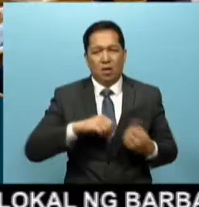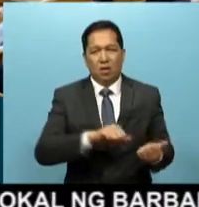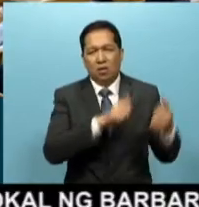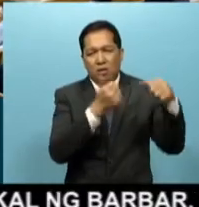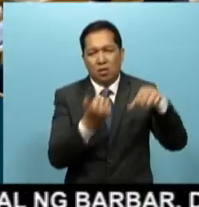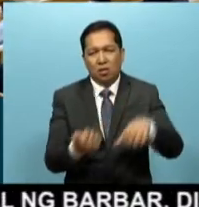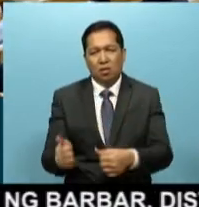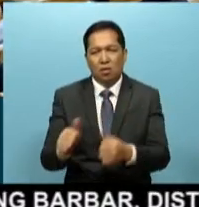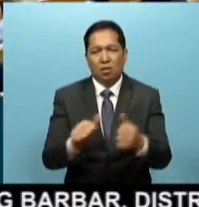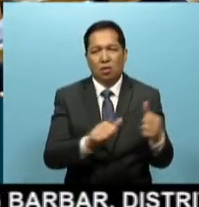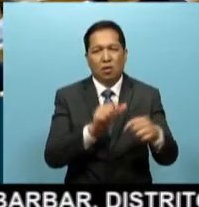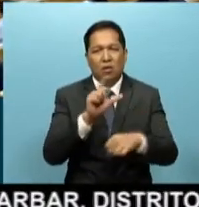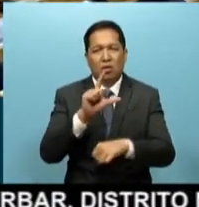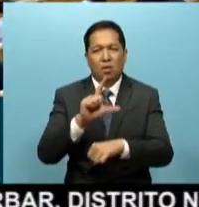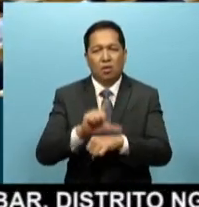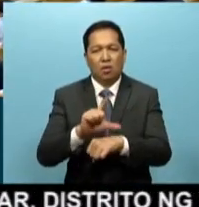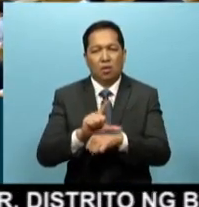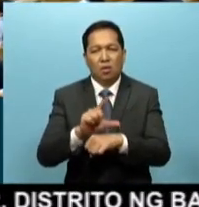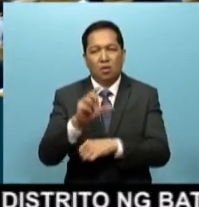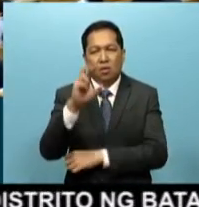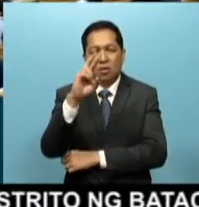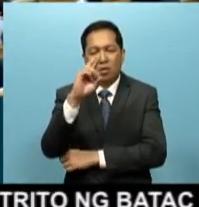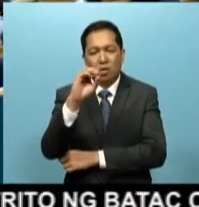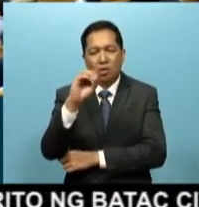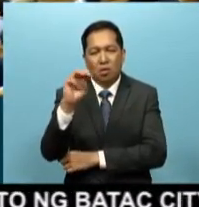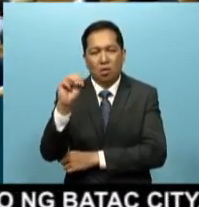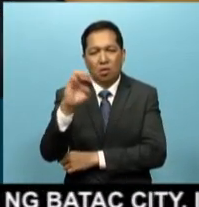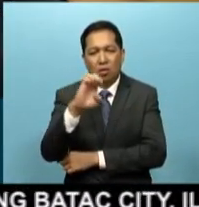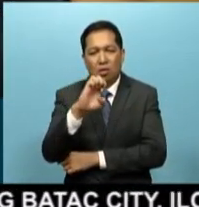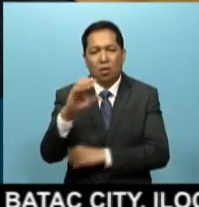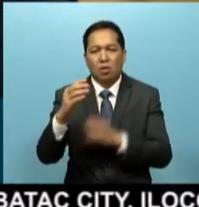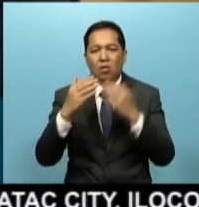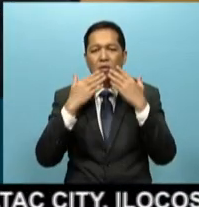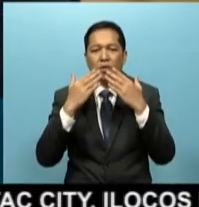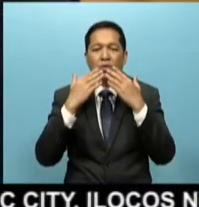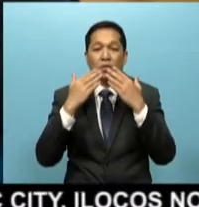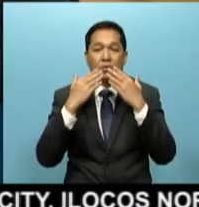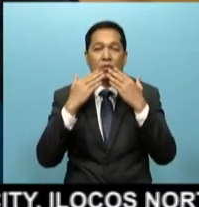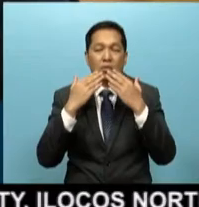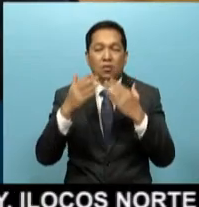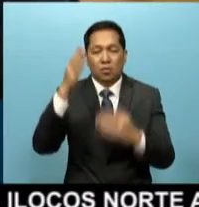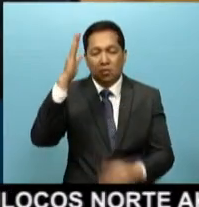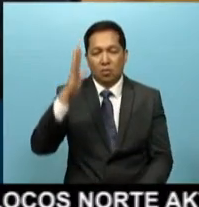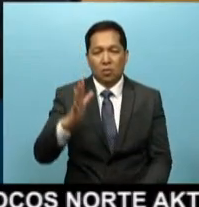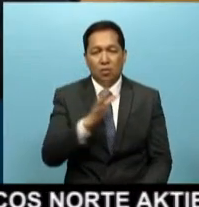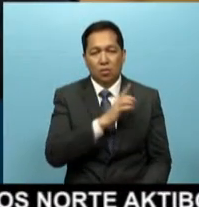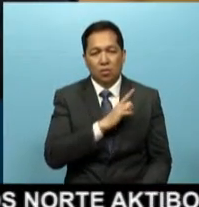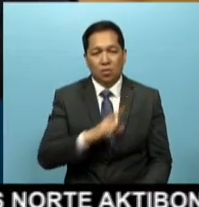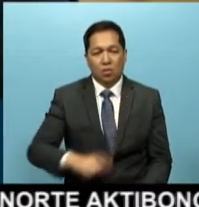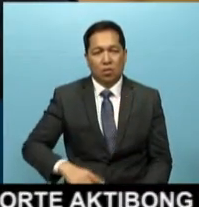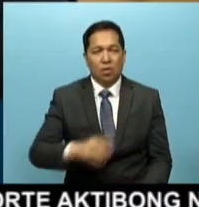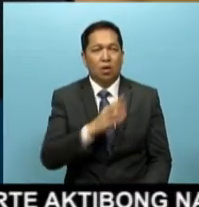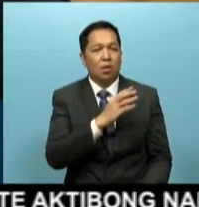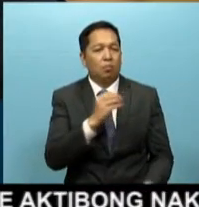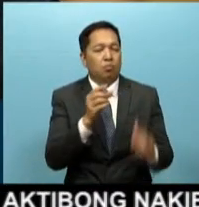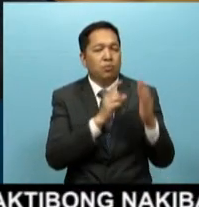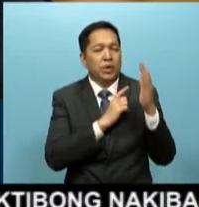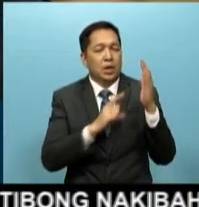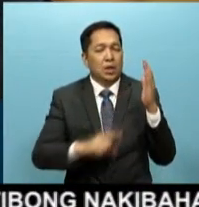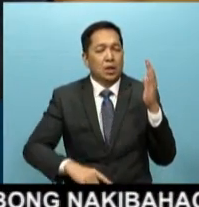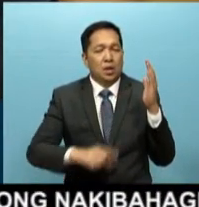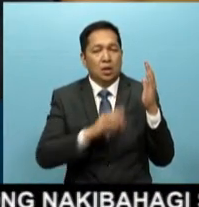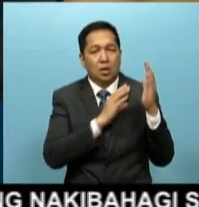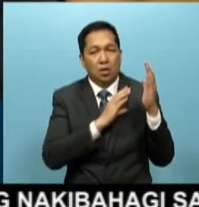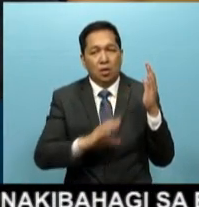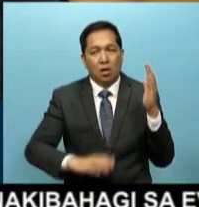of worship of the local congregation of Rome. Salamat po ng marami sa ating Panginoong Diyos, sa ating Panginoong Jesucristo at sa ating pong